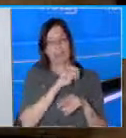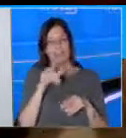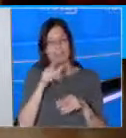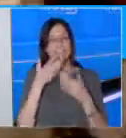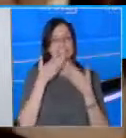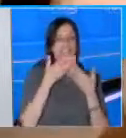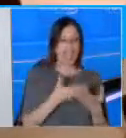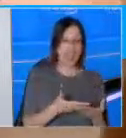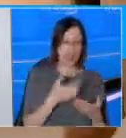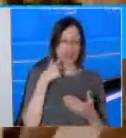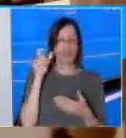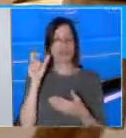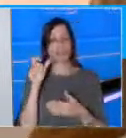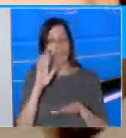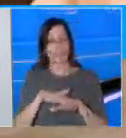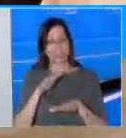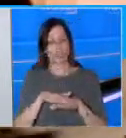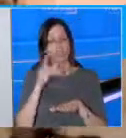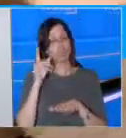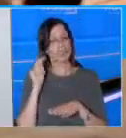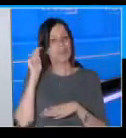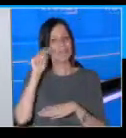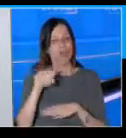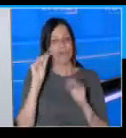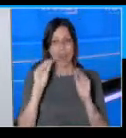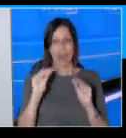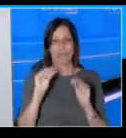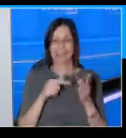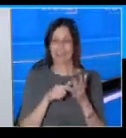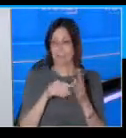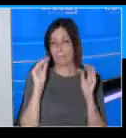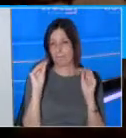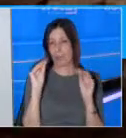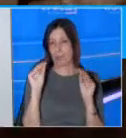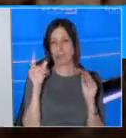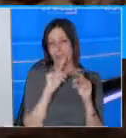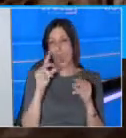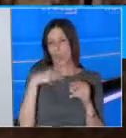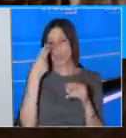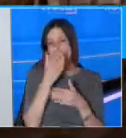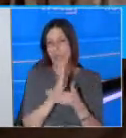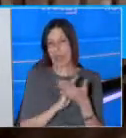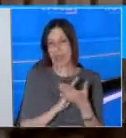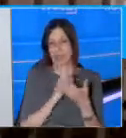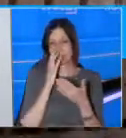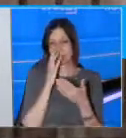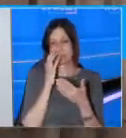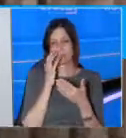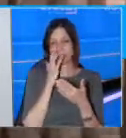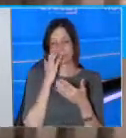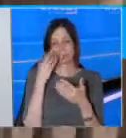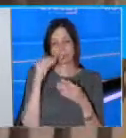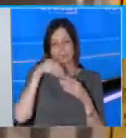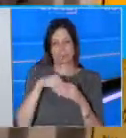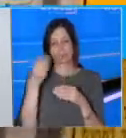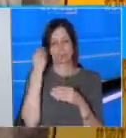מסייעות ואנשי מקצוע שצריכים לבוא וללמד אותם, כי המורים, הם לא יהיו חלק בבית